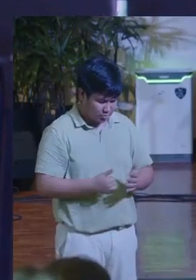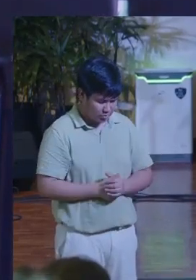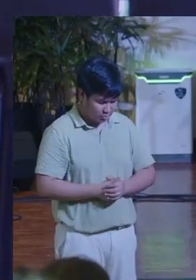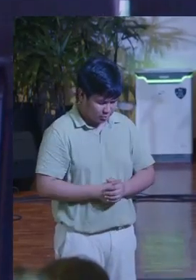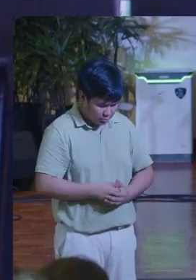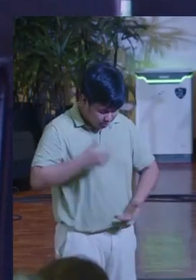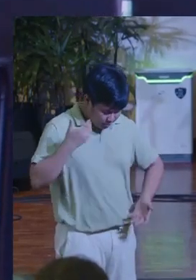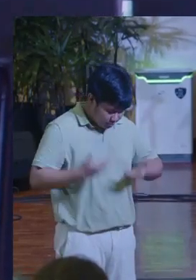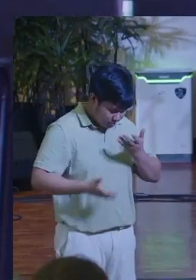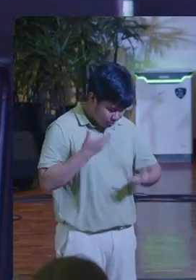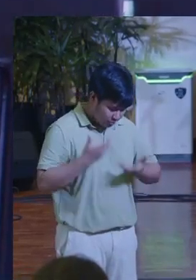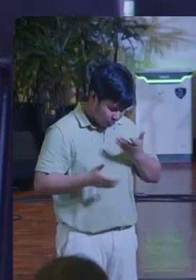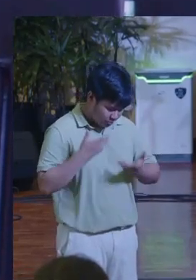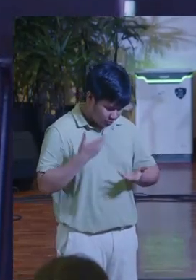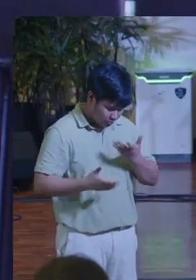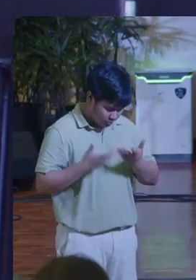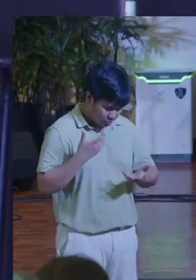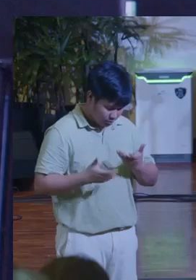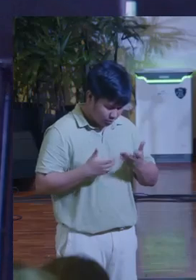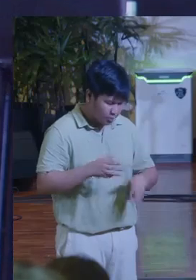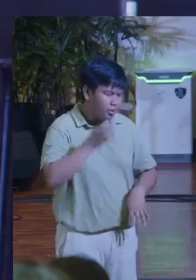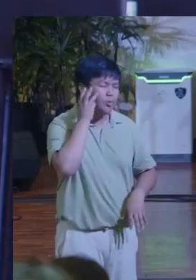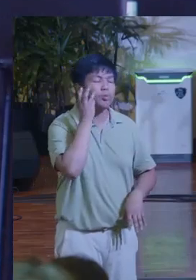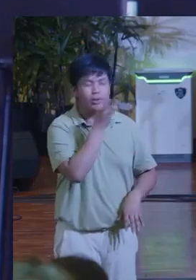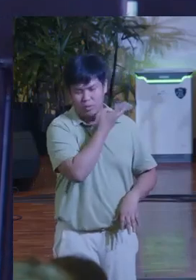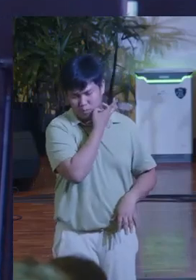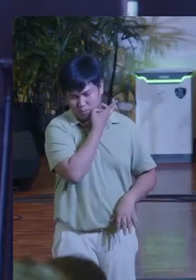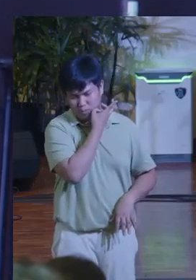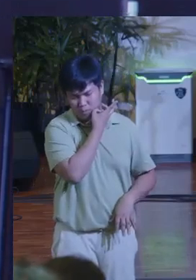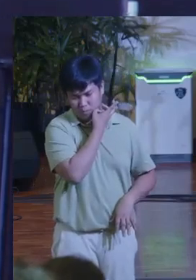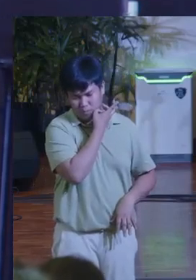Maaring sila ay widow na